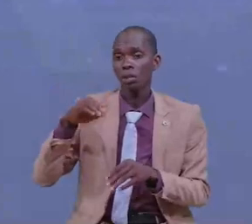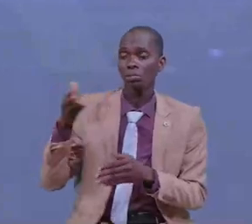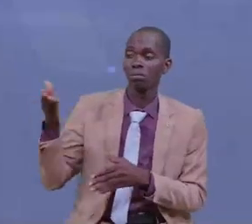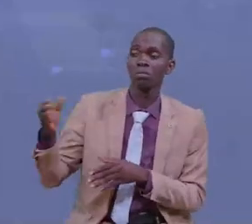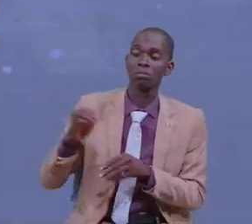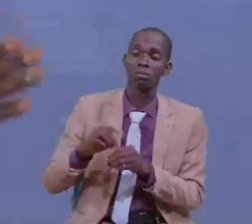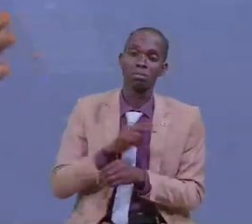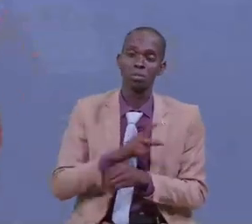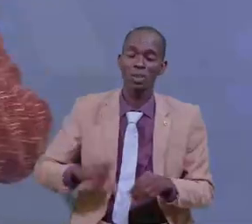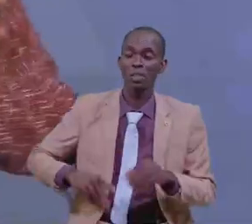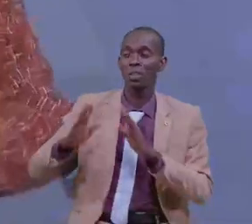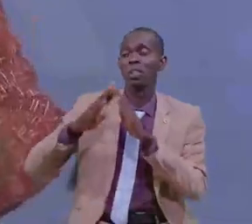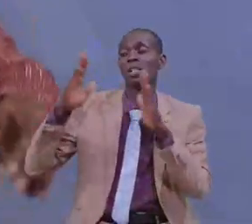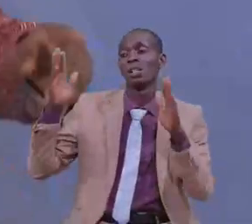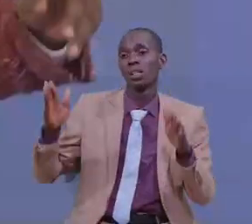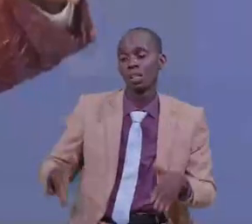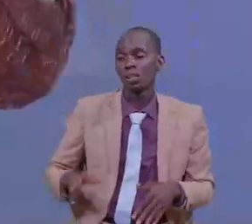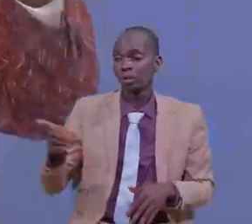Et si tu ne fais rien,